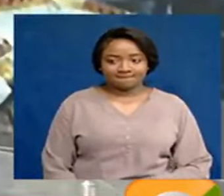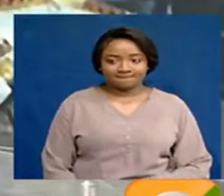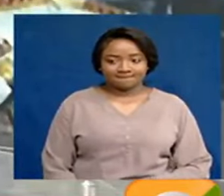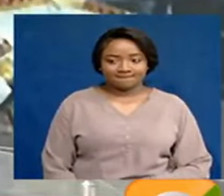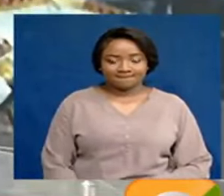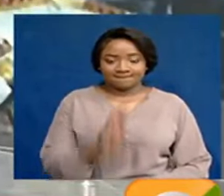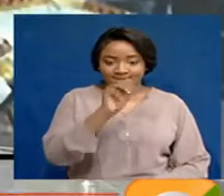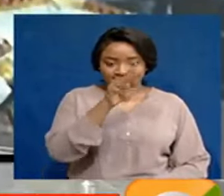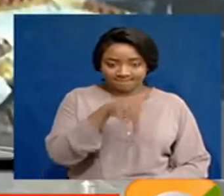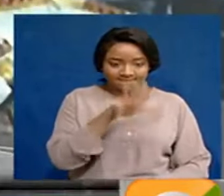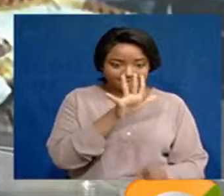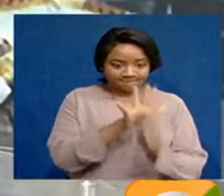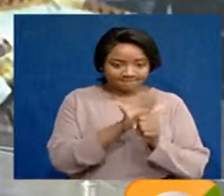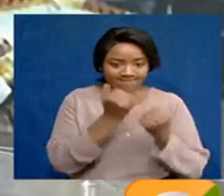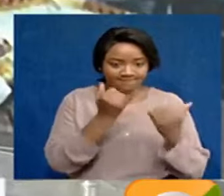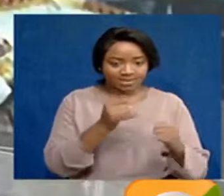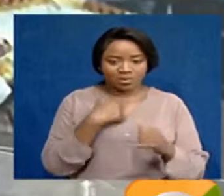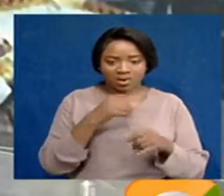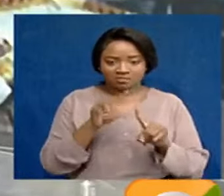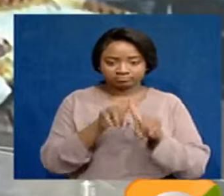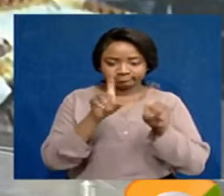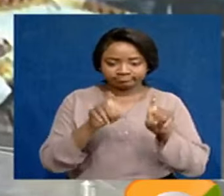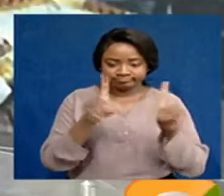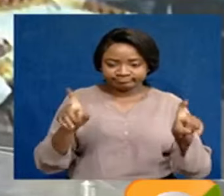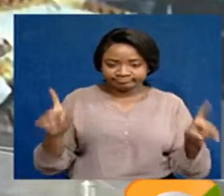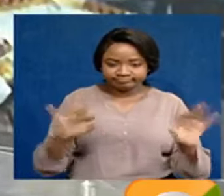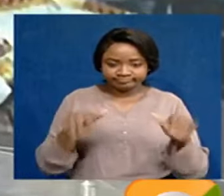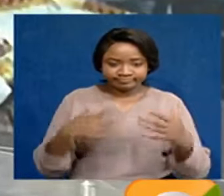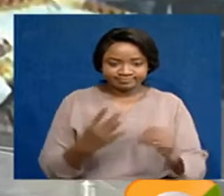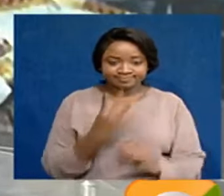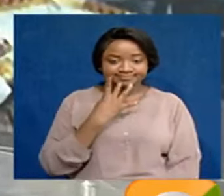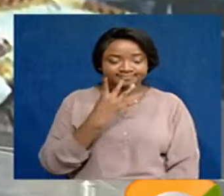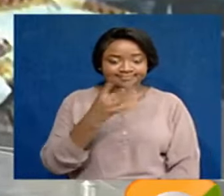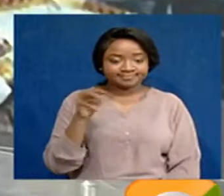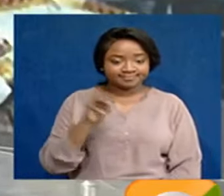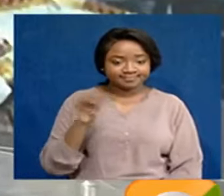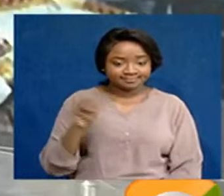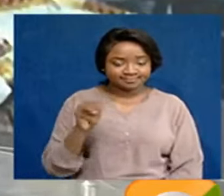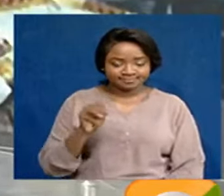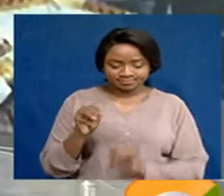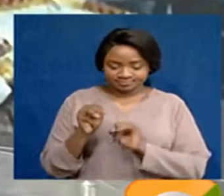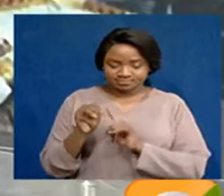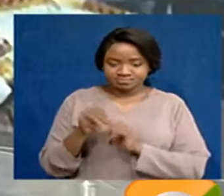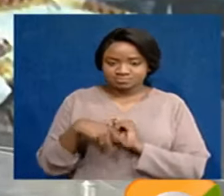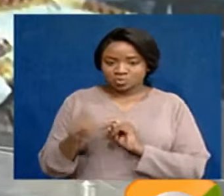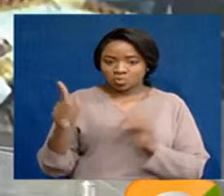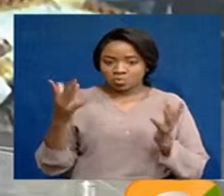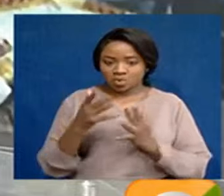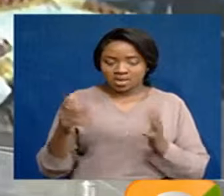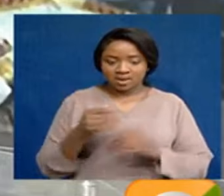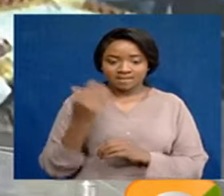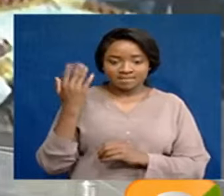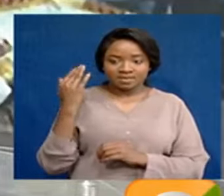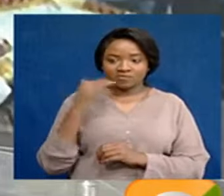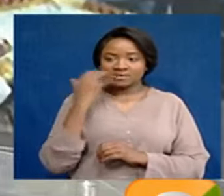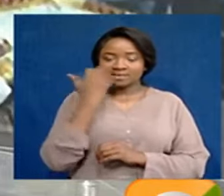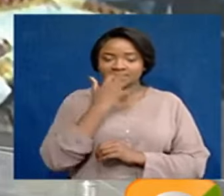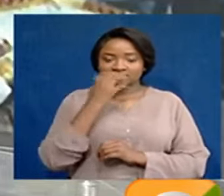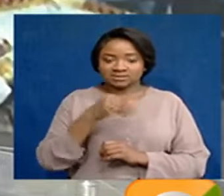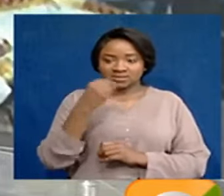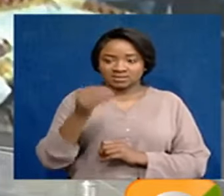Wabunge sasa wameibua maswali kuhusu matumizi ya shilingi milioni 400 yaliyekuwa naibu rais Rigathi Gachagua kwa ukarabati